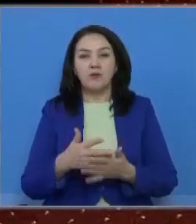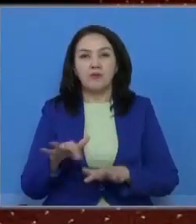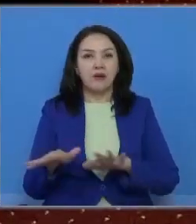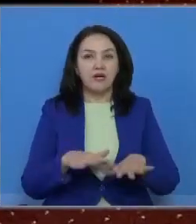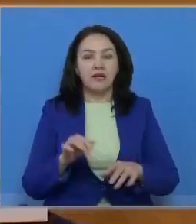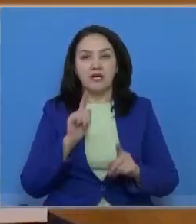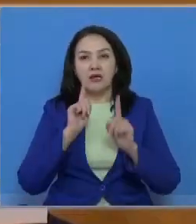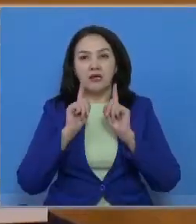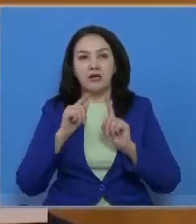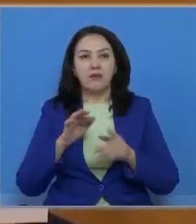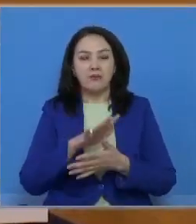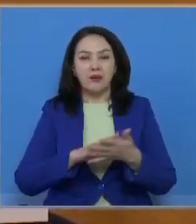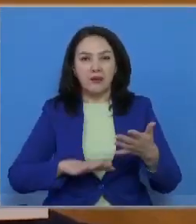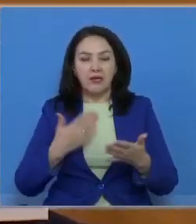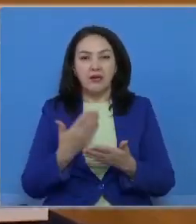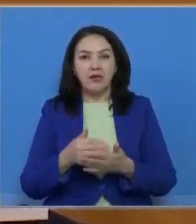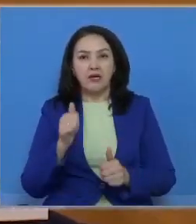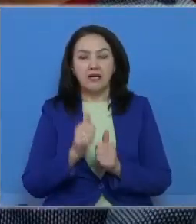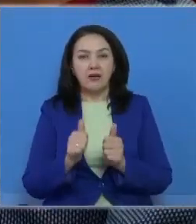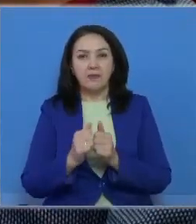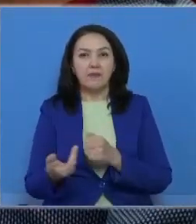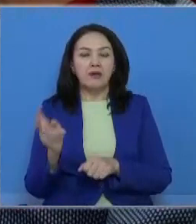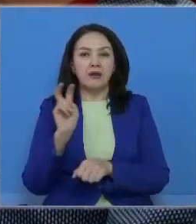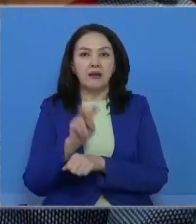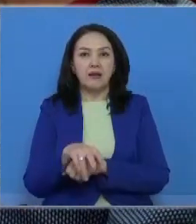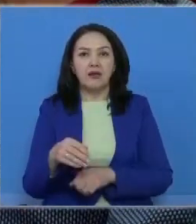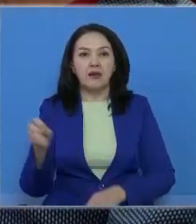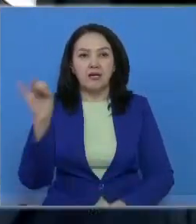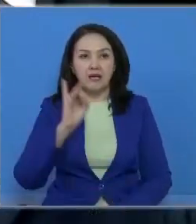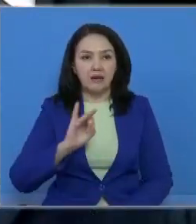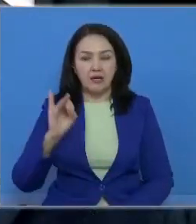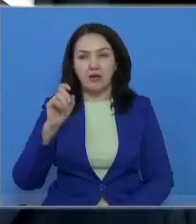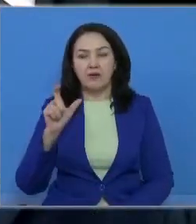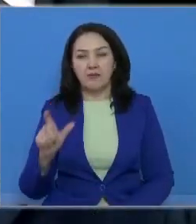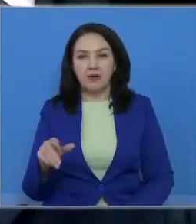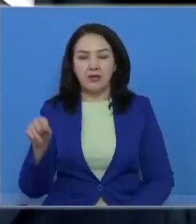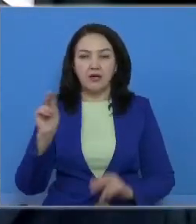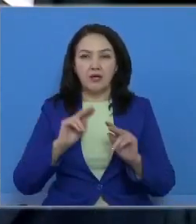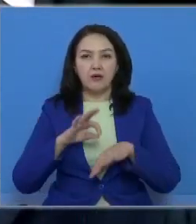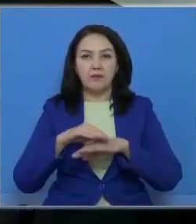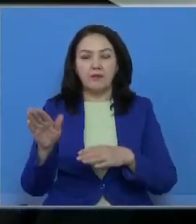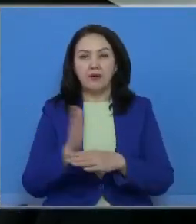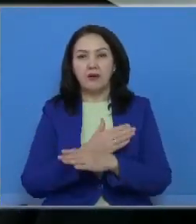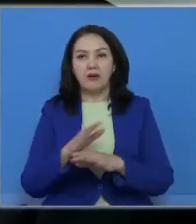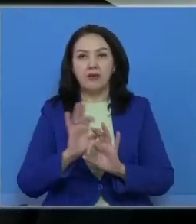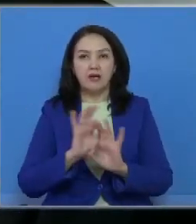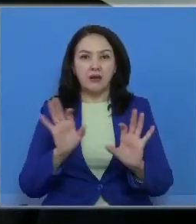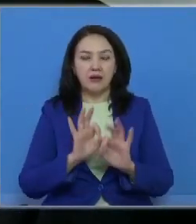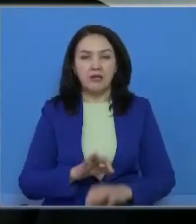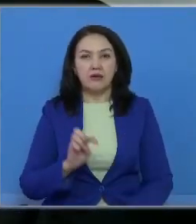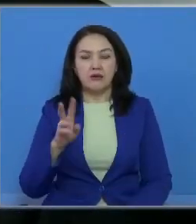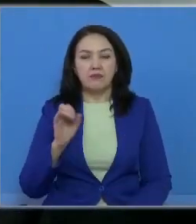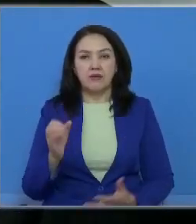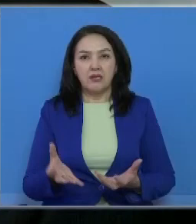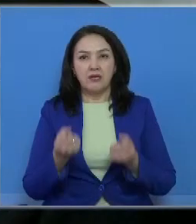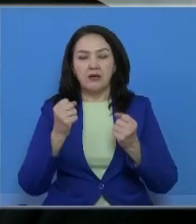ғылыми конференцияға жалғасты. Еліміздің әр аймағынан келген тарихшылар тарихи тұлға туралы зерттеулермен бөлісті. Есет Батыр бастаған